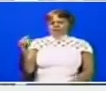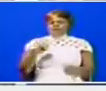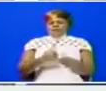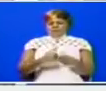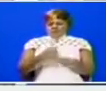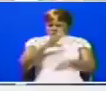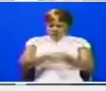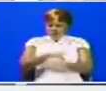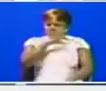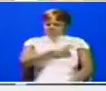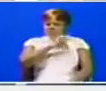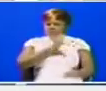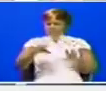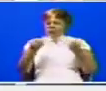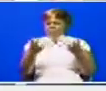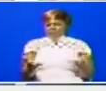napata